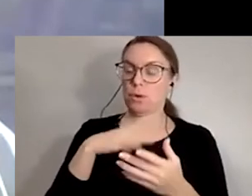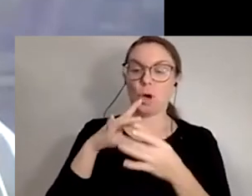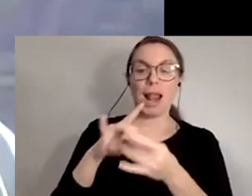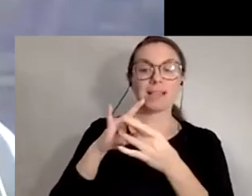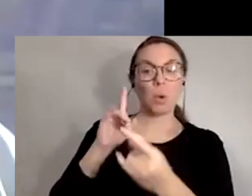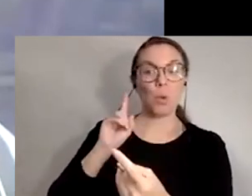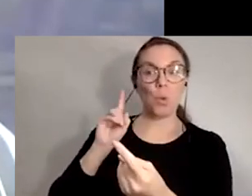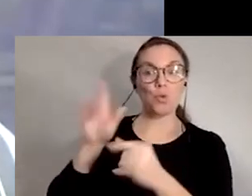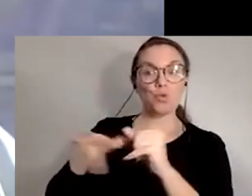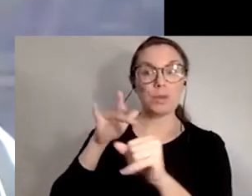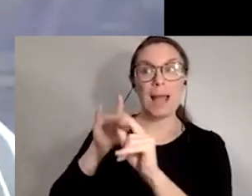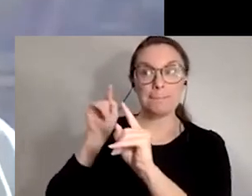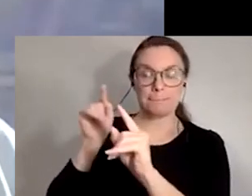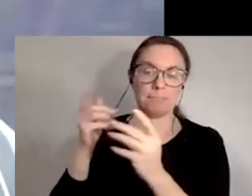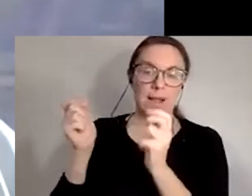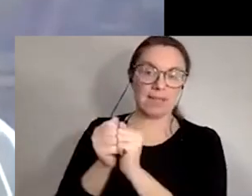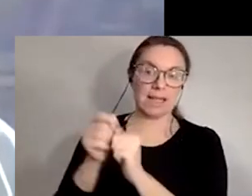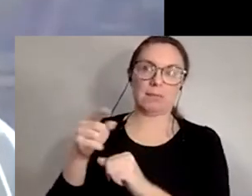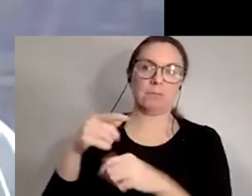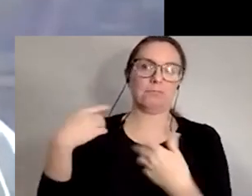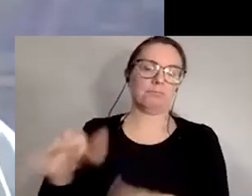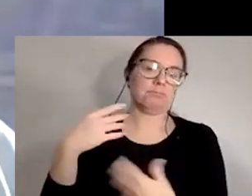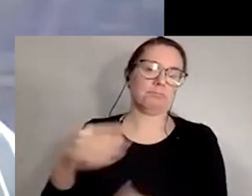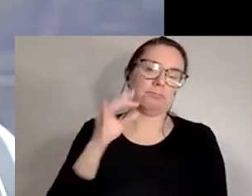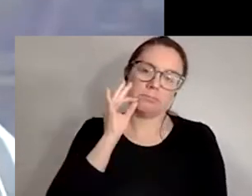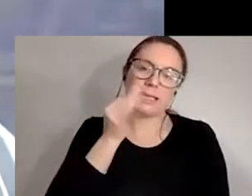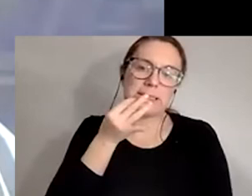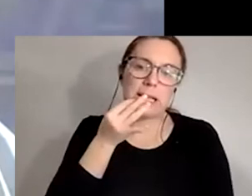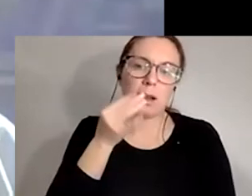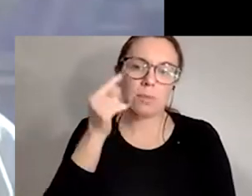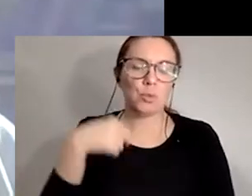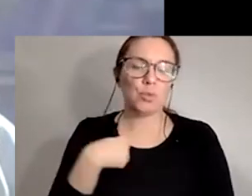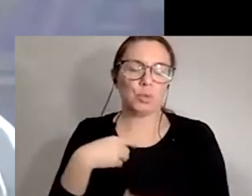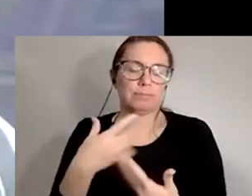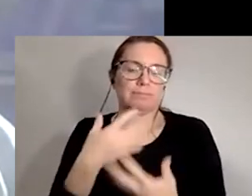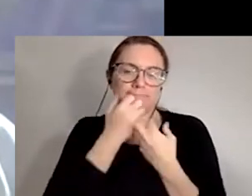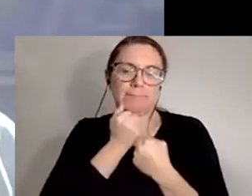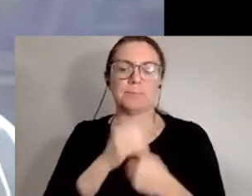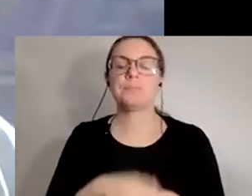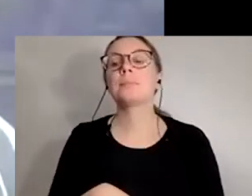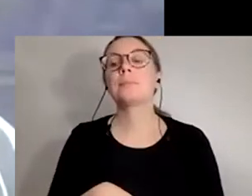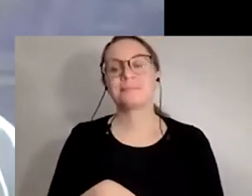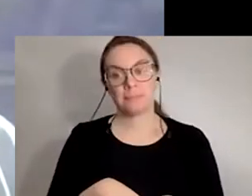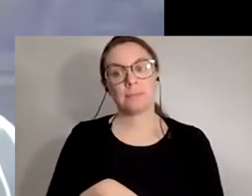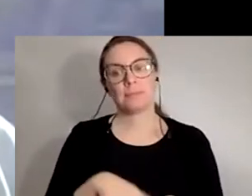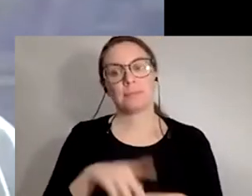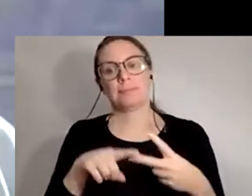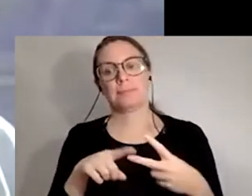chose de vraiment particulier. Et la deuxième chose, c'est le contenu de ce…